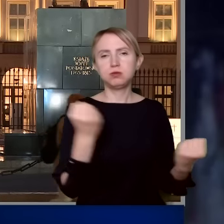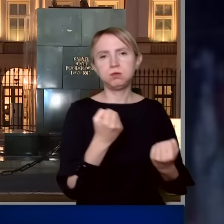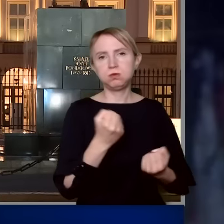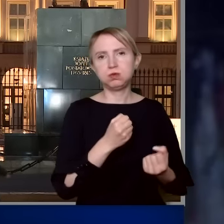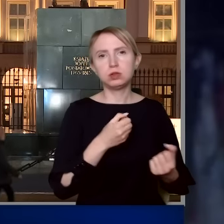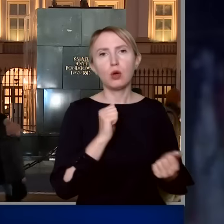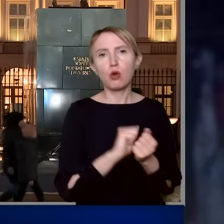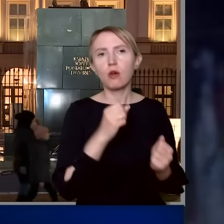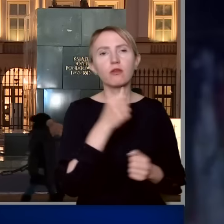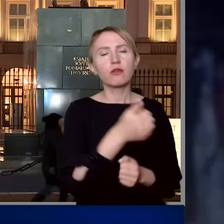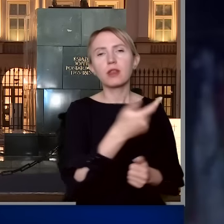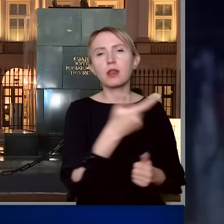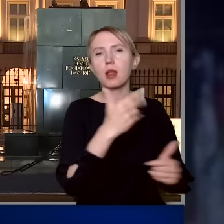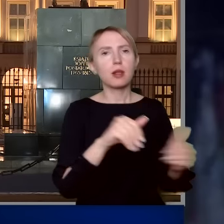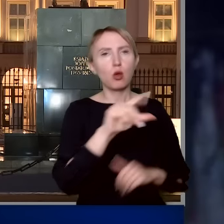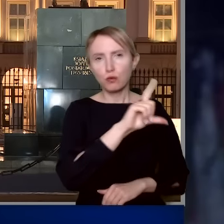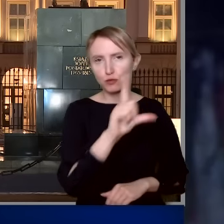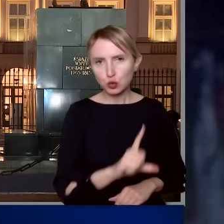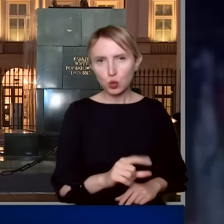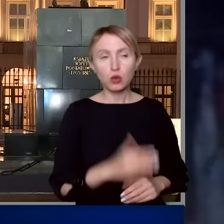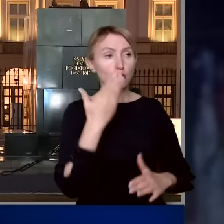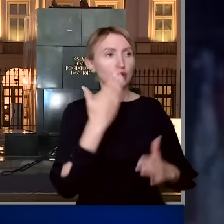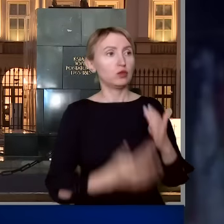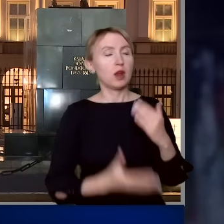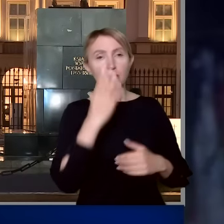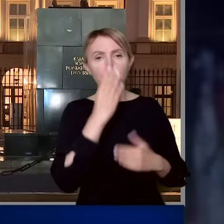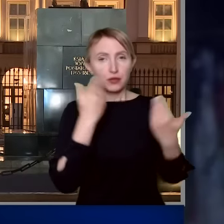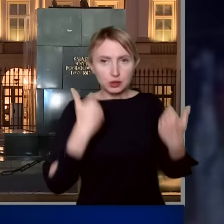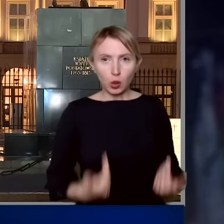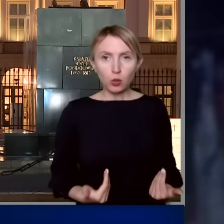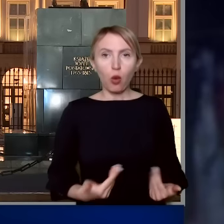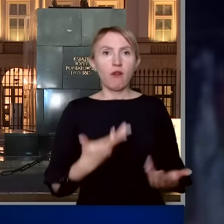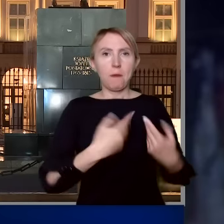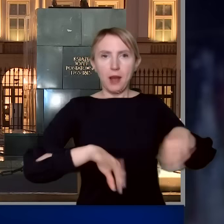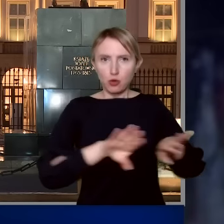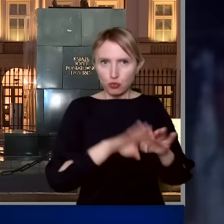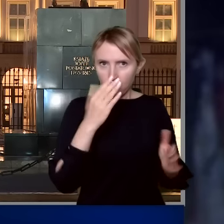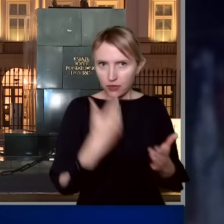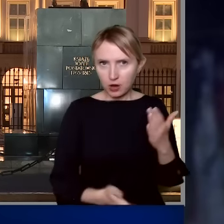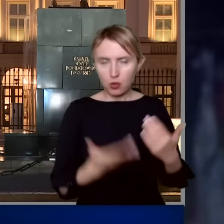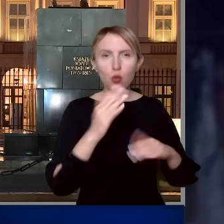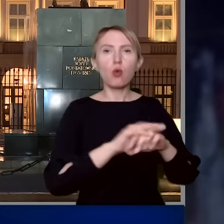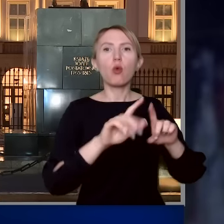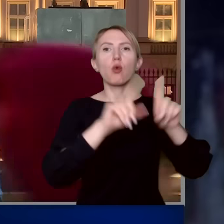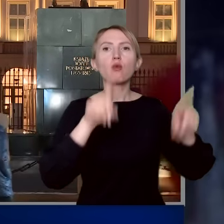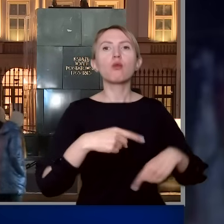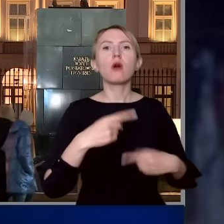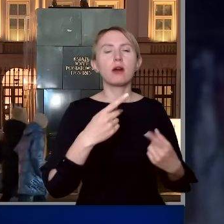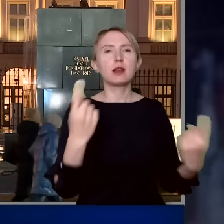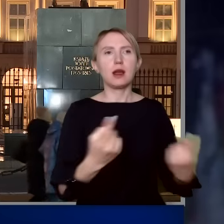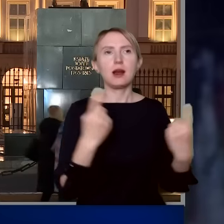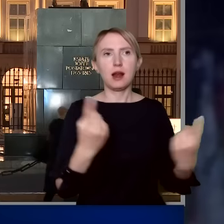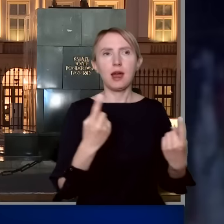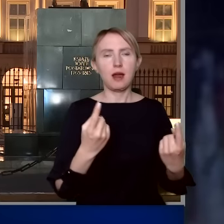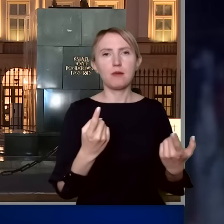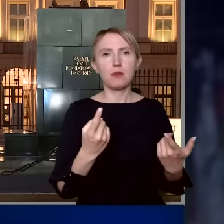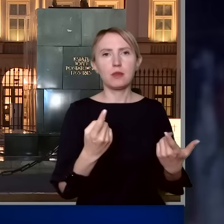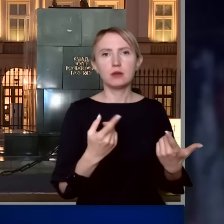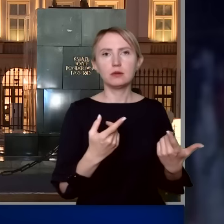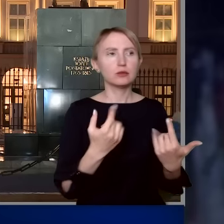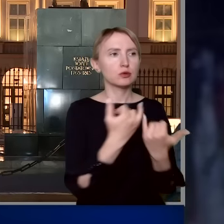setki milionów złotych, jakie straty wizerunkowe, straty majątkowe, umowy z reklamodawcami, z domami medialnymi,